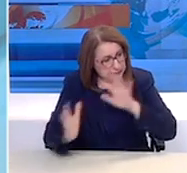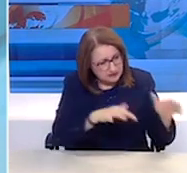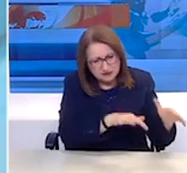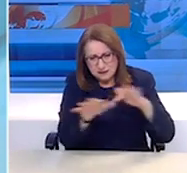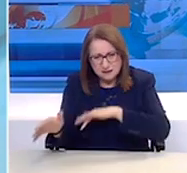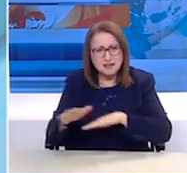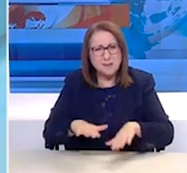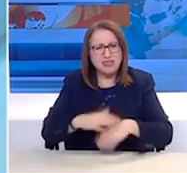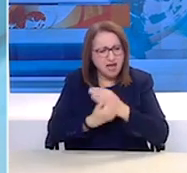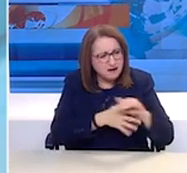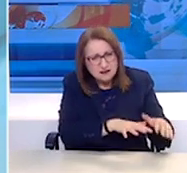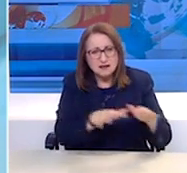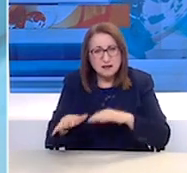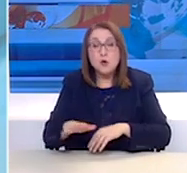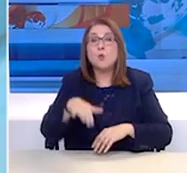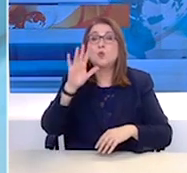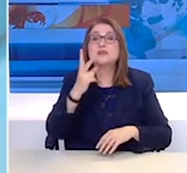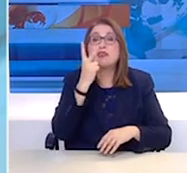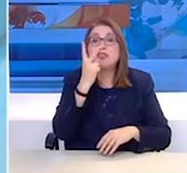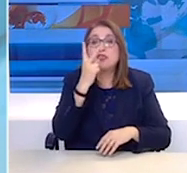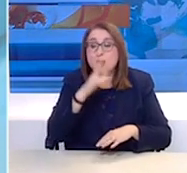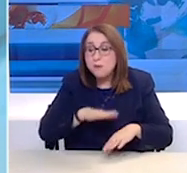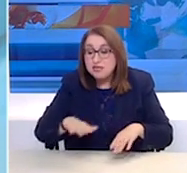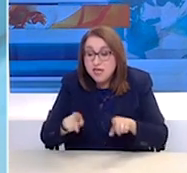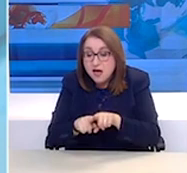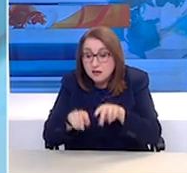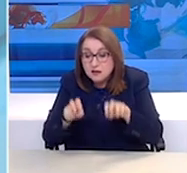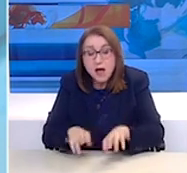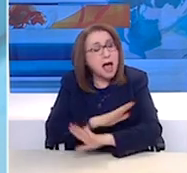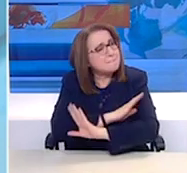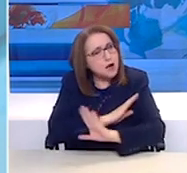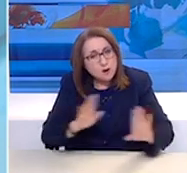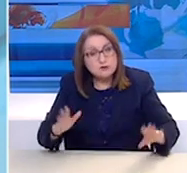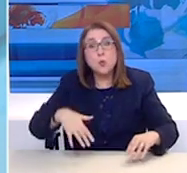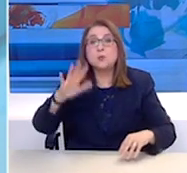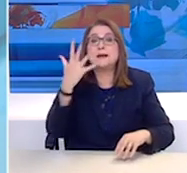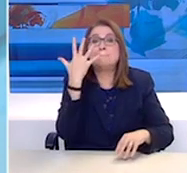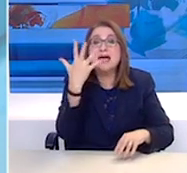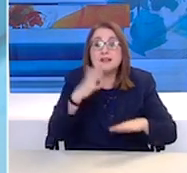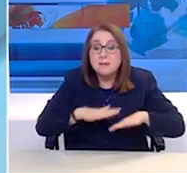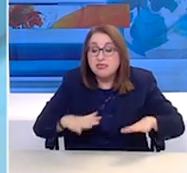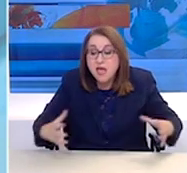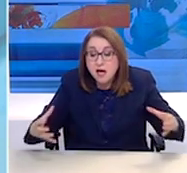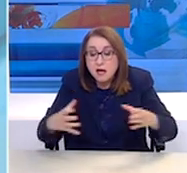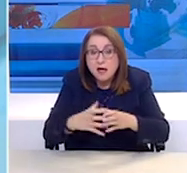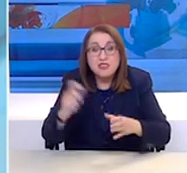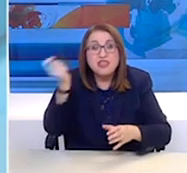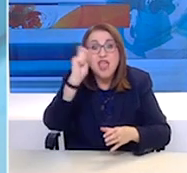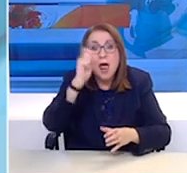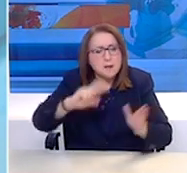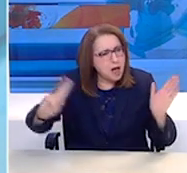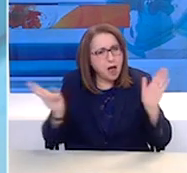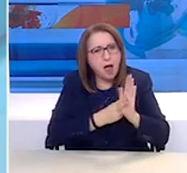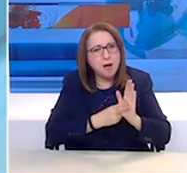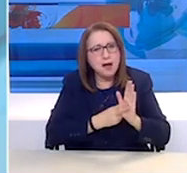Δεν επιτρέπεται να είναι πάνω από 2 παιδιά μαζί, πάνω από 5 στο διάλειμμα. Καταλαβαίνετε πόσο δύσκολα είναι κάποια από αυτά. Στη Γερμανία, στις 20